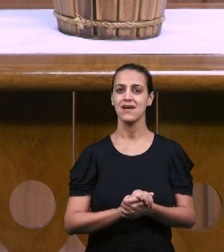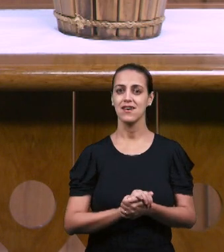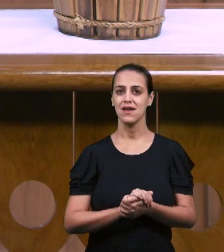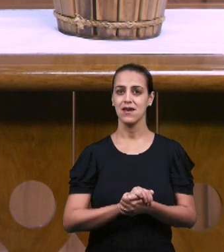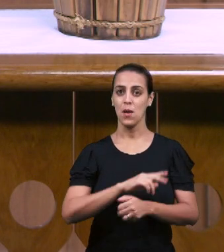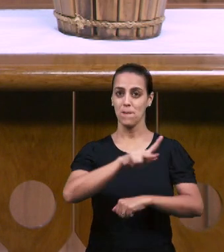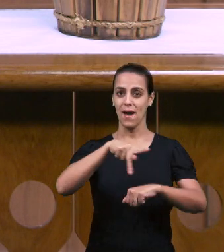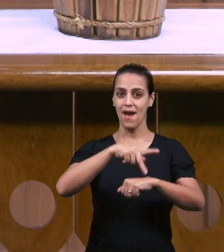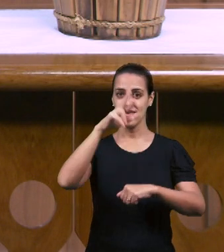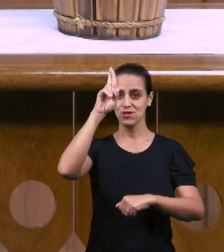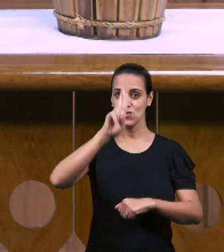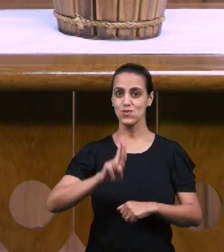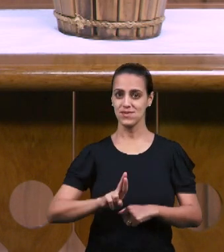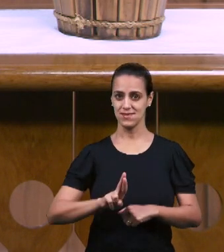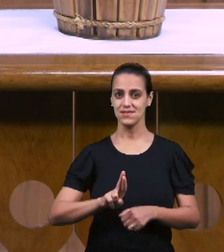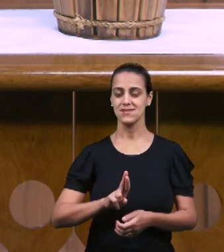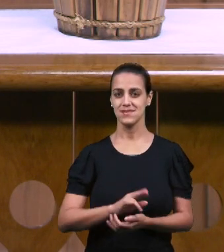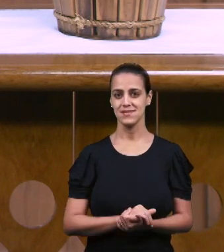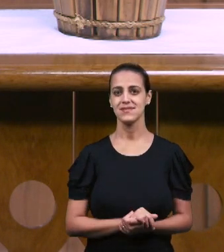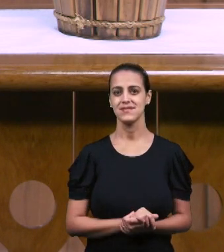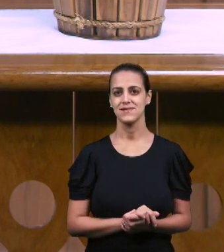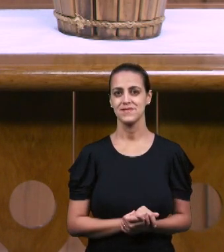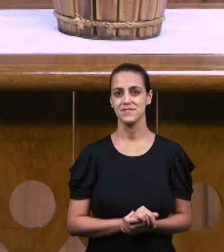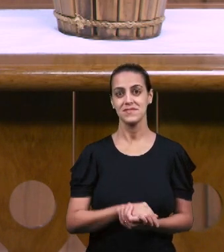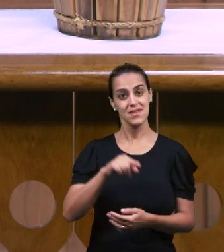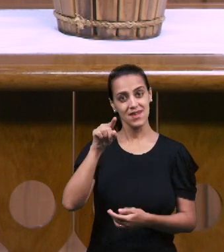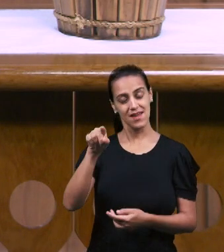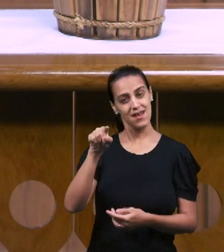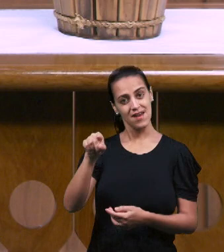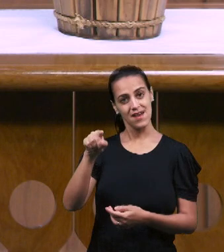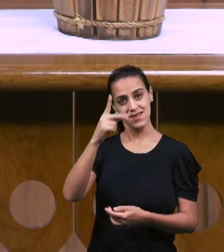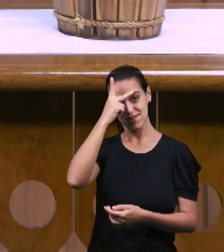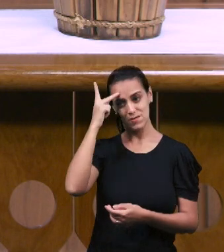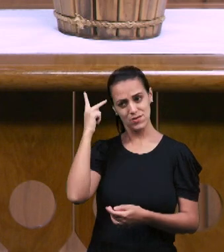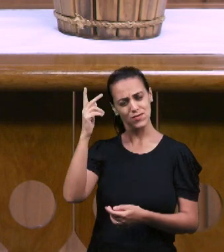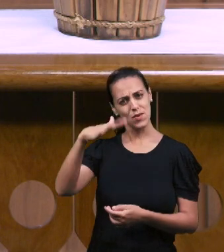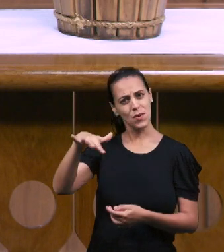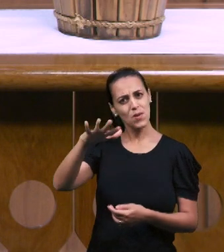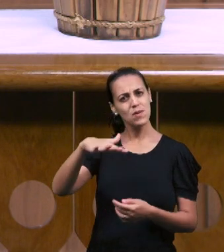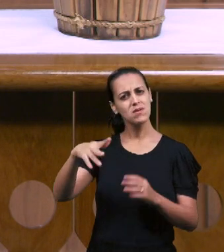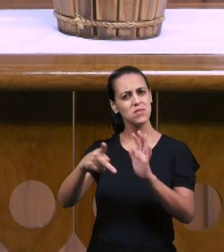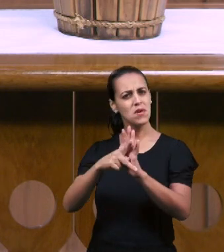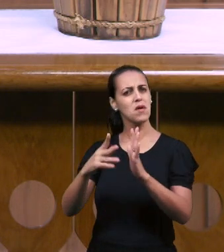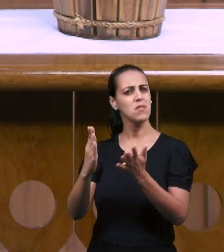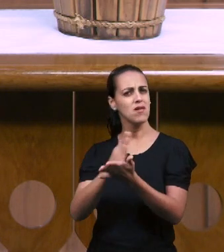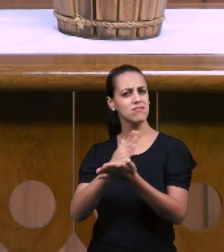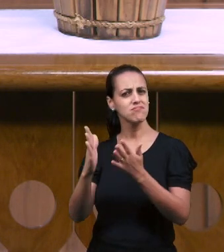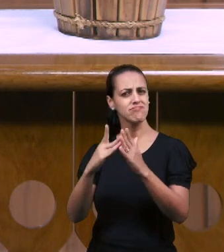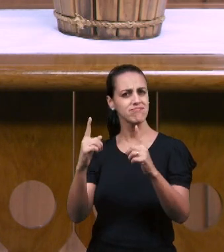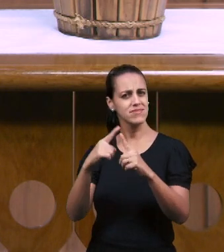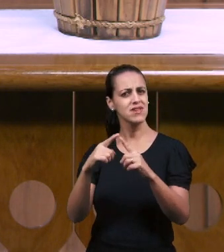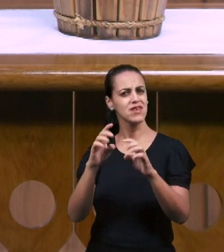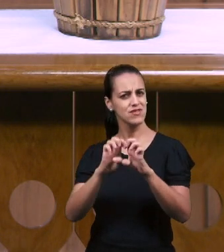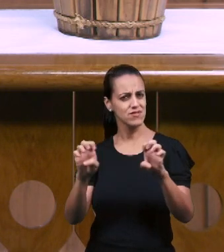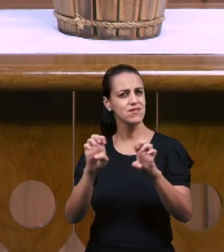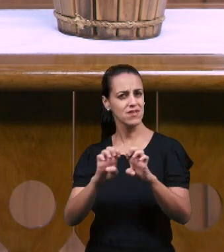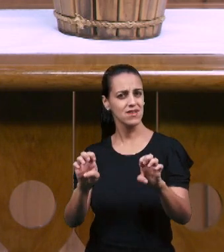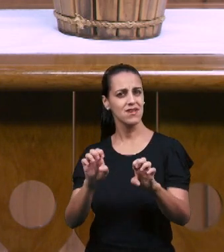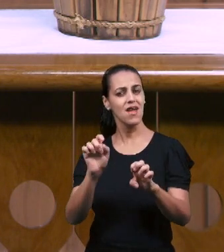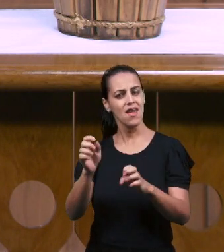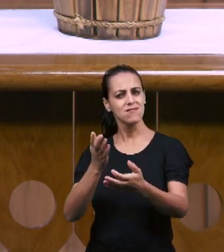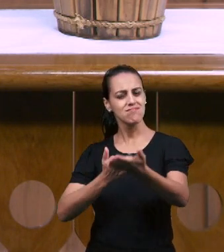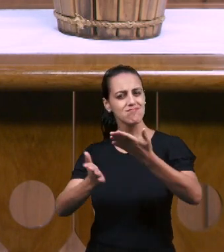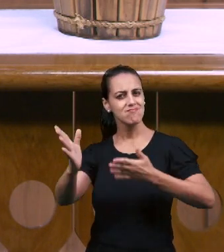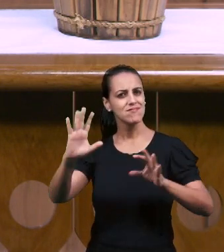en Russie. Et ces frères, ils appartiennent à quelques églises évangéliques et ils participent avec nous